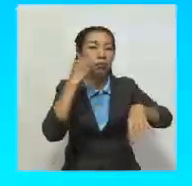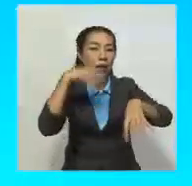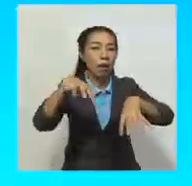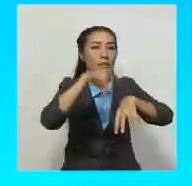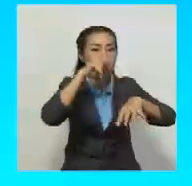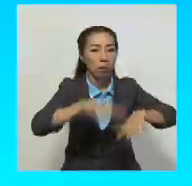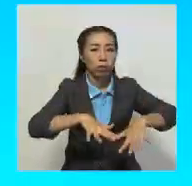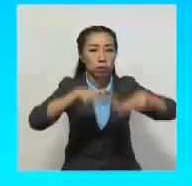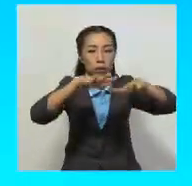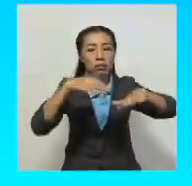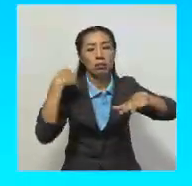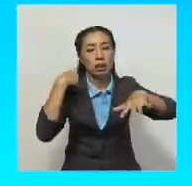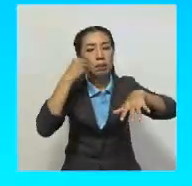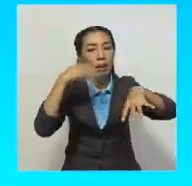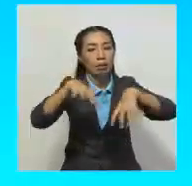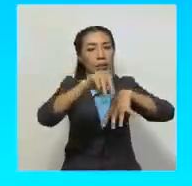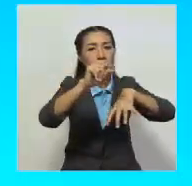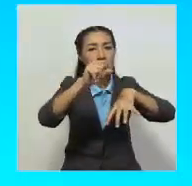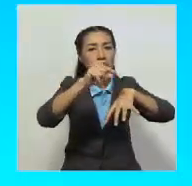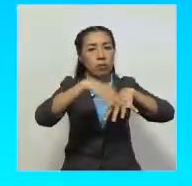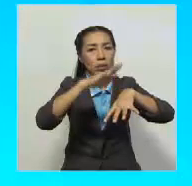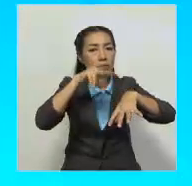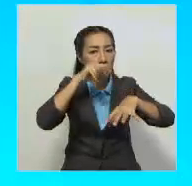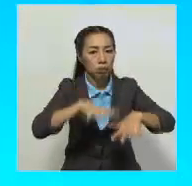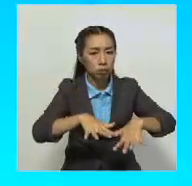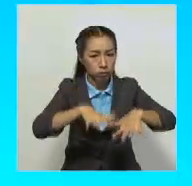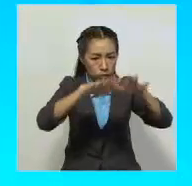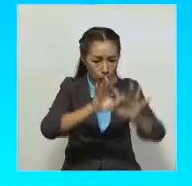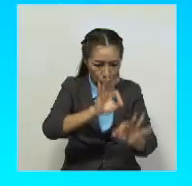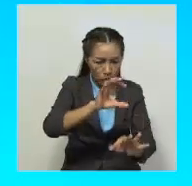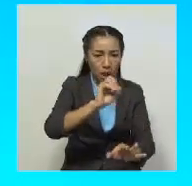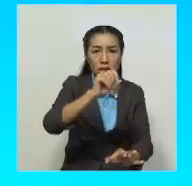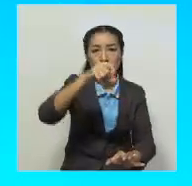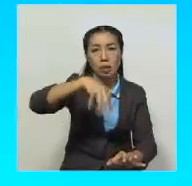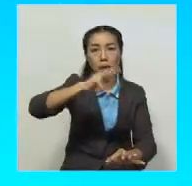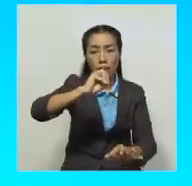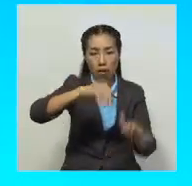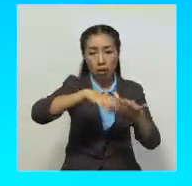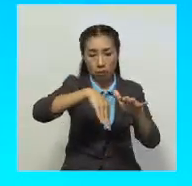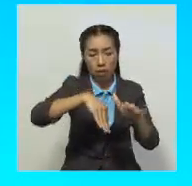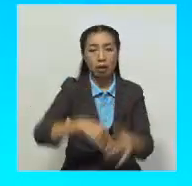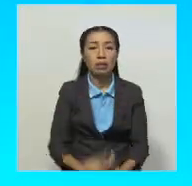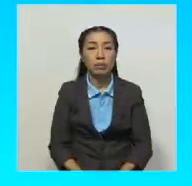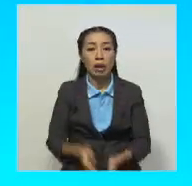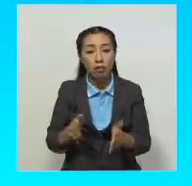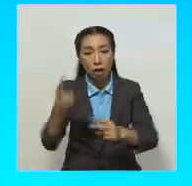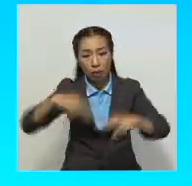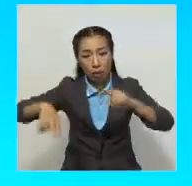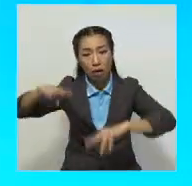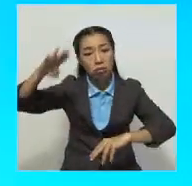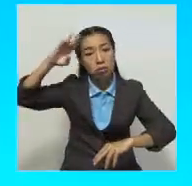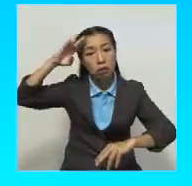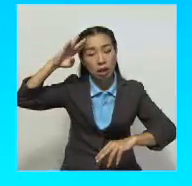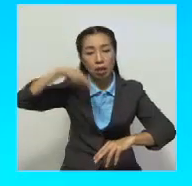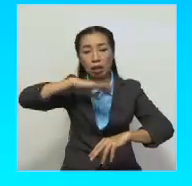นประชาชนจำนวน20หลังคาเรือนนะครับซึ่งมีระดับน้ำเนี่ยสูงเกือบ50เซนติเมตรซึ่งทางเจ้าหน้าที่ฝ่ายปกครองและเจ้าหน้า